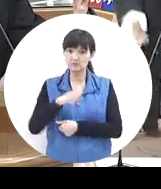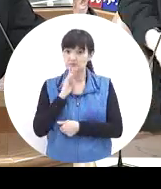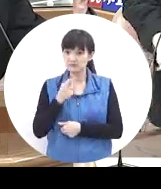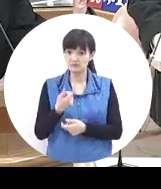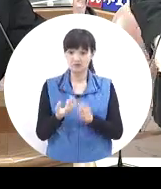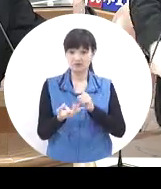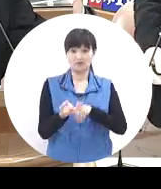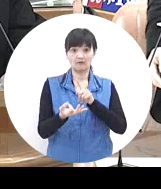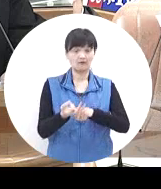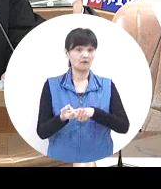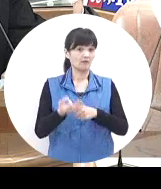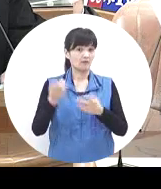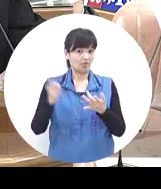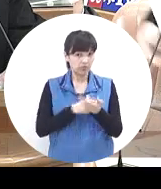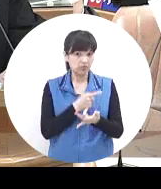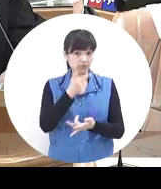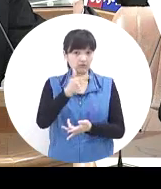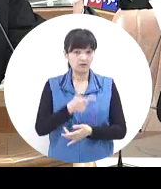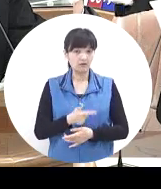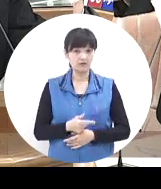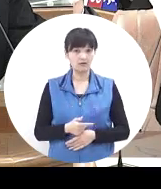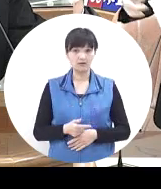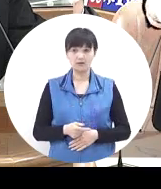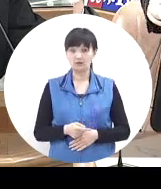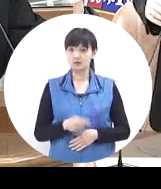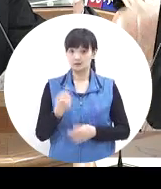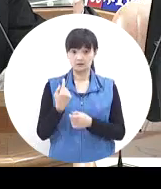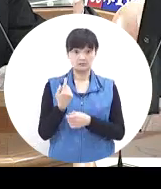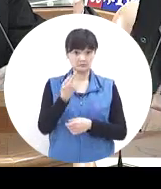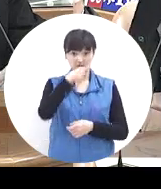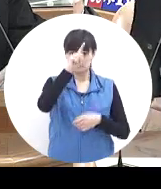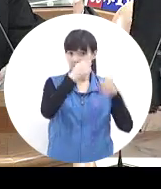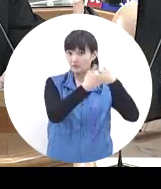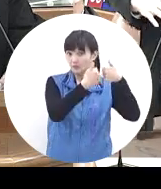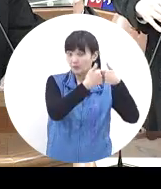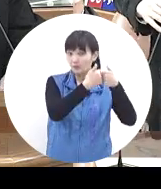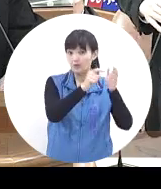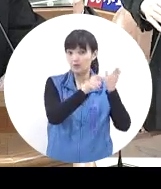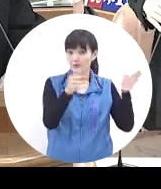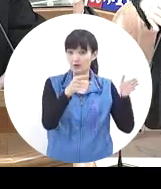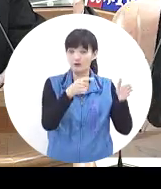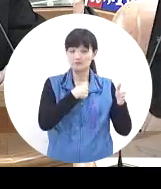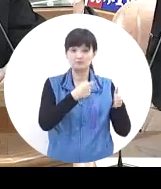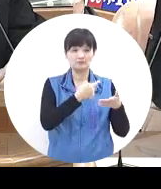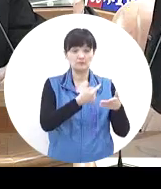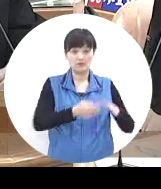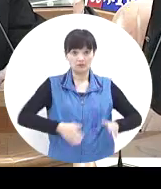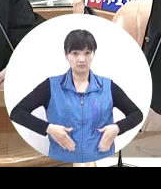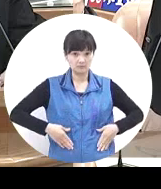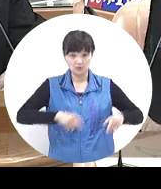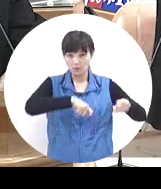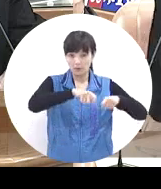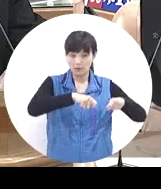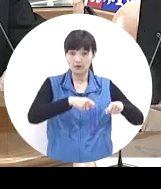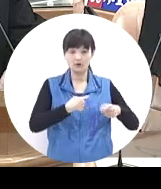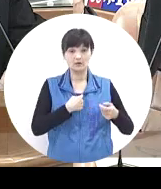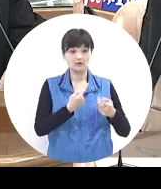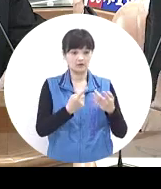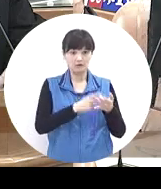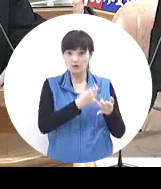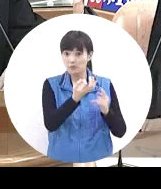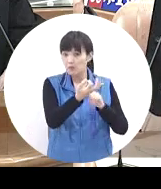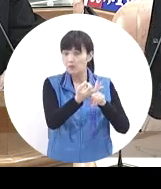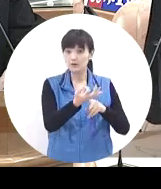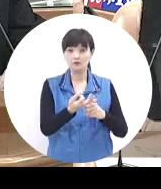讲啊，我们上个会期通过这个，紧的去哦，紧的去哦。你要花人民的钱，我嘛无意见，但是袂当用抢的，抢的就是违法